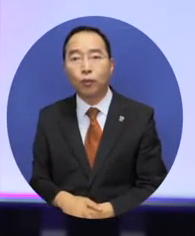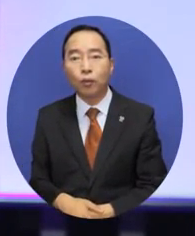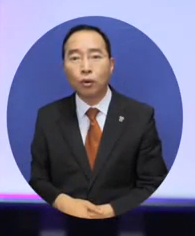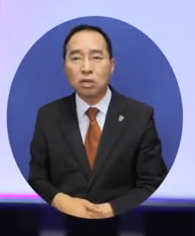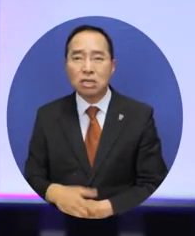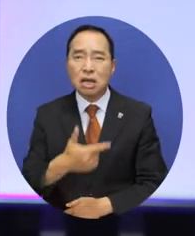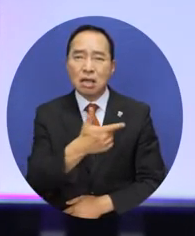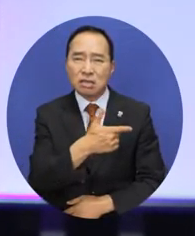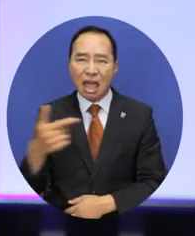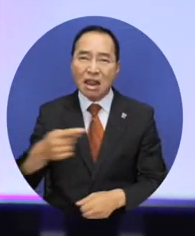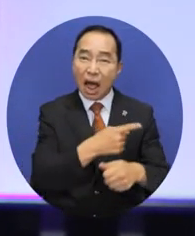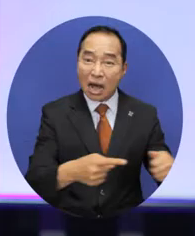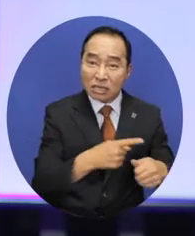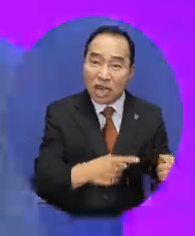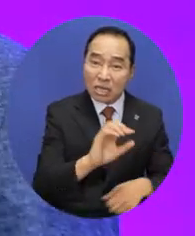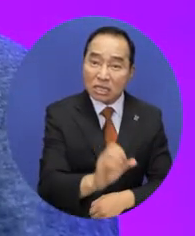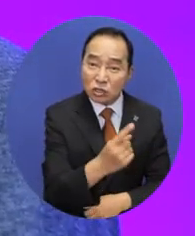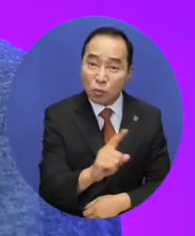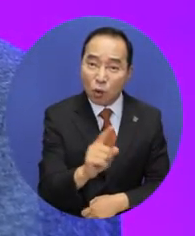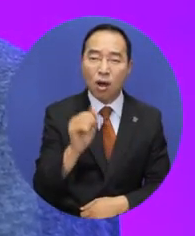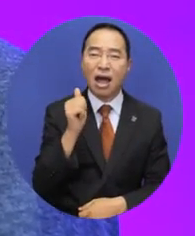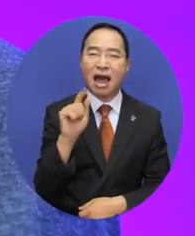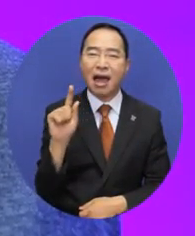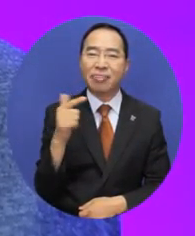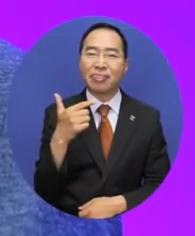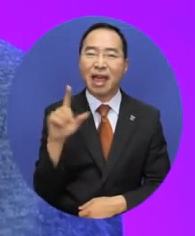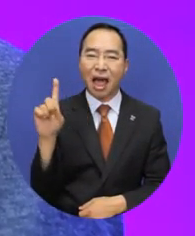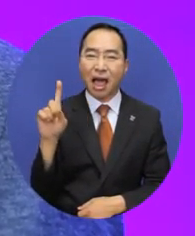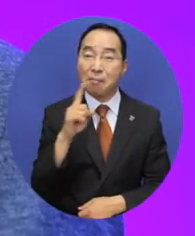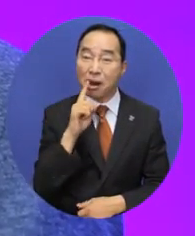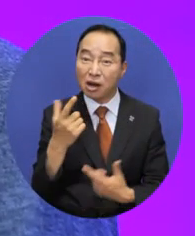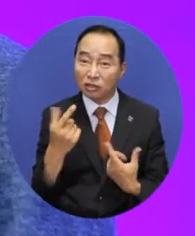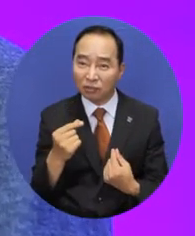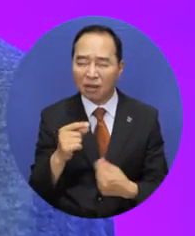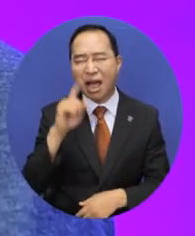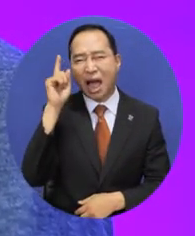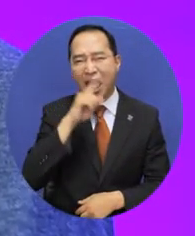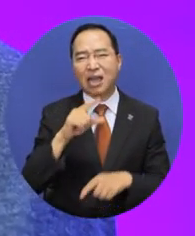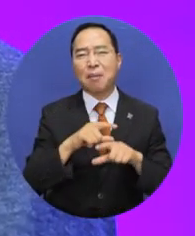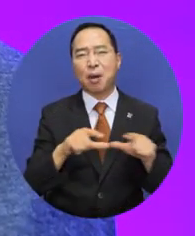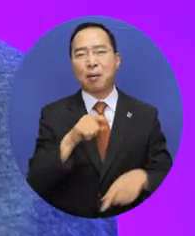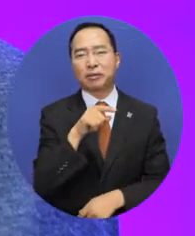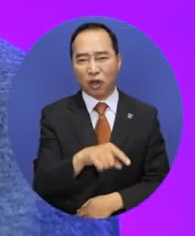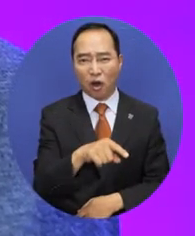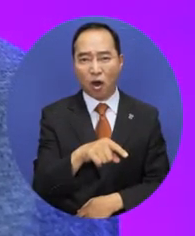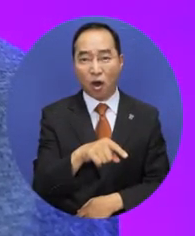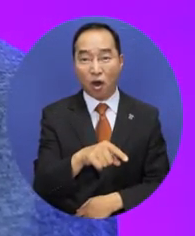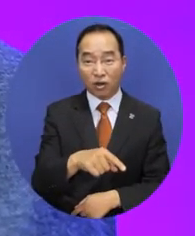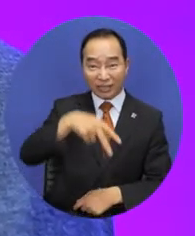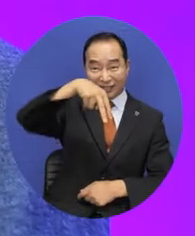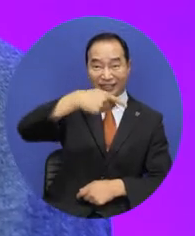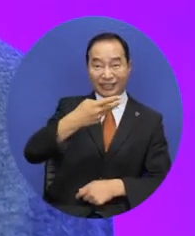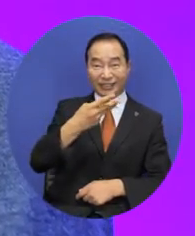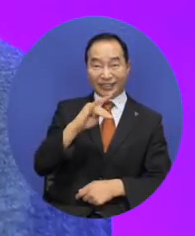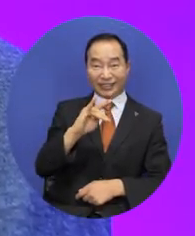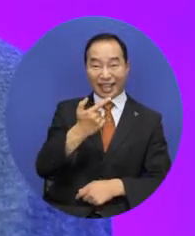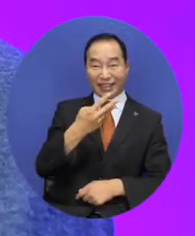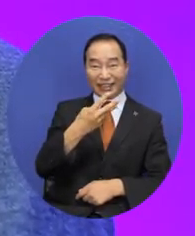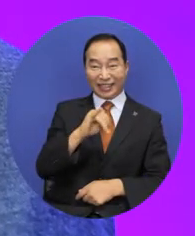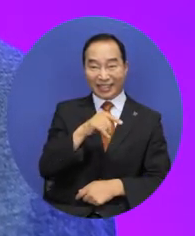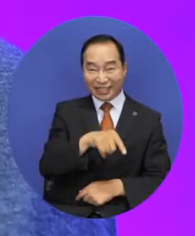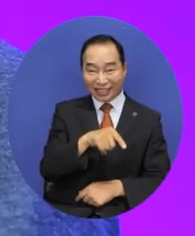악의 평범성, 또 스탠리 밀그램이 실험한 대로 권위에 대한 복종, 이 두 가지가